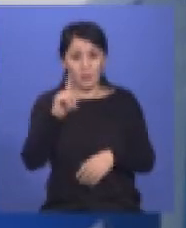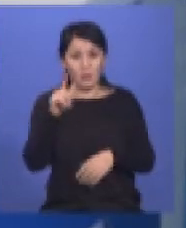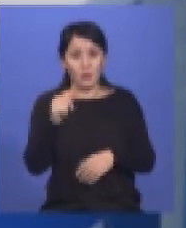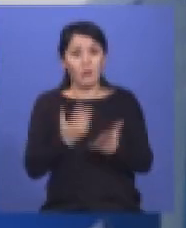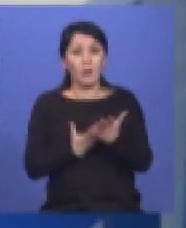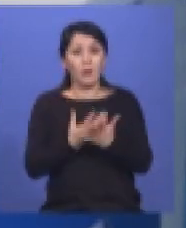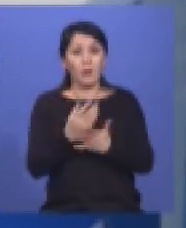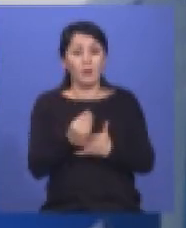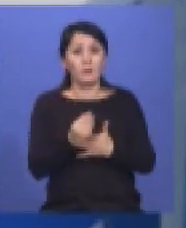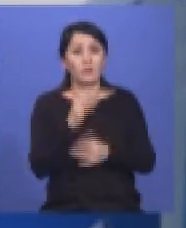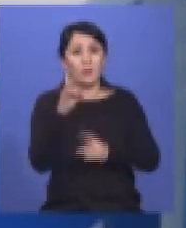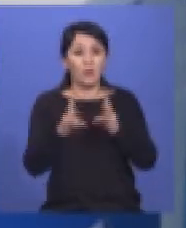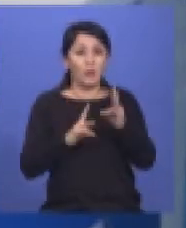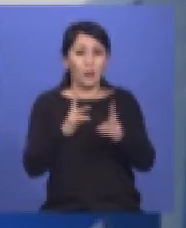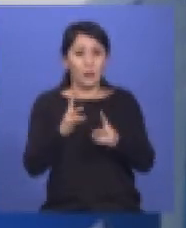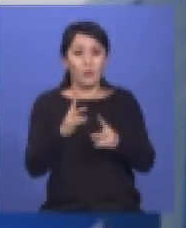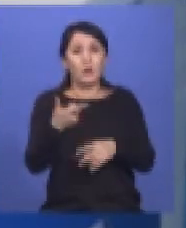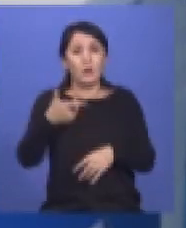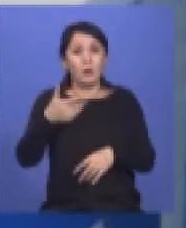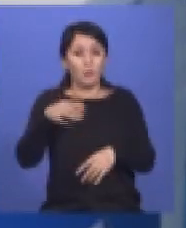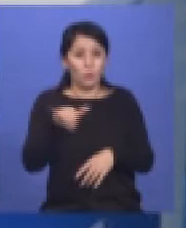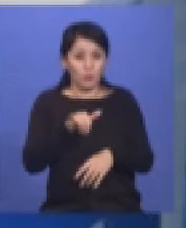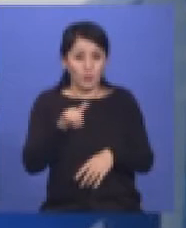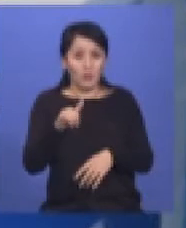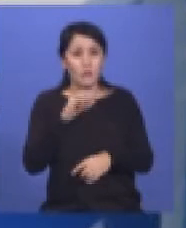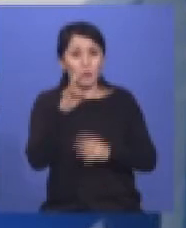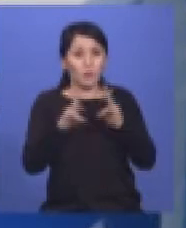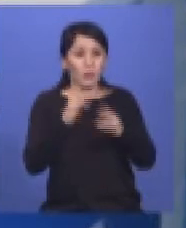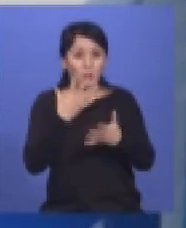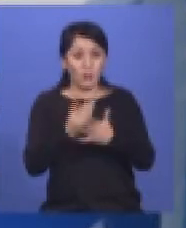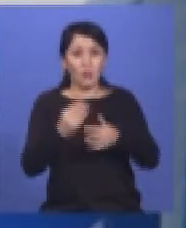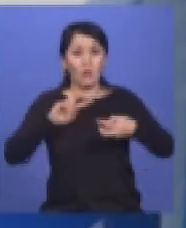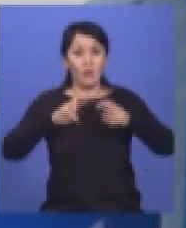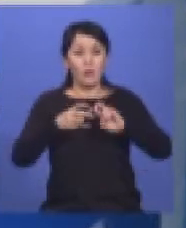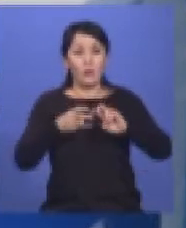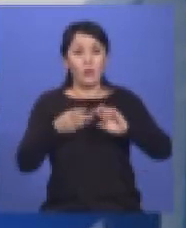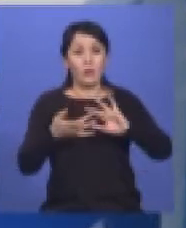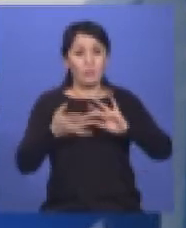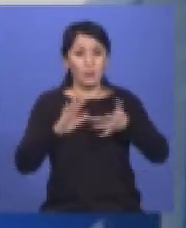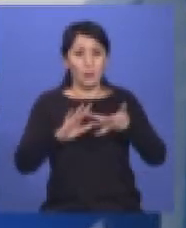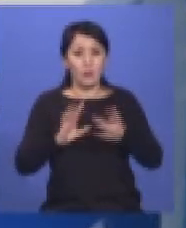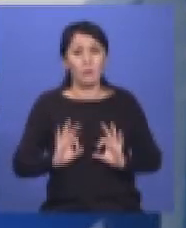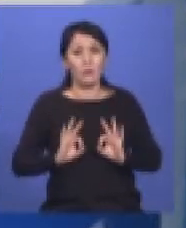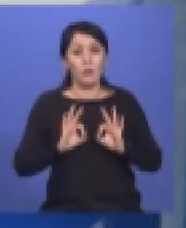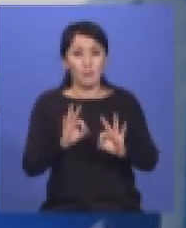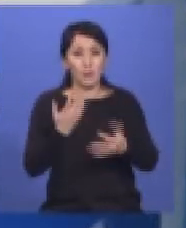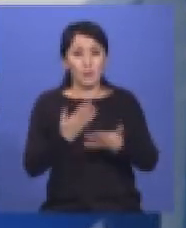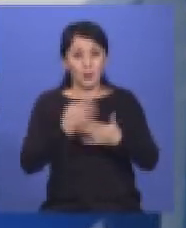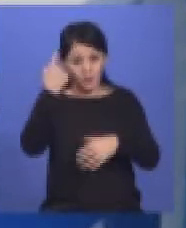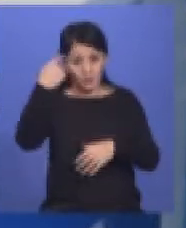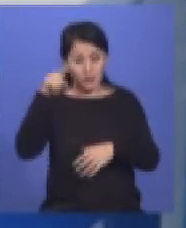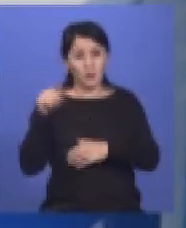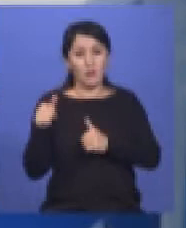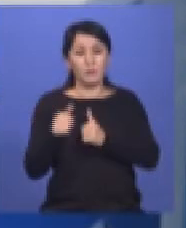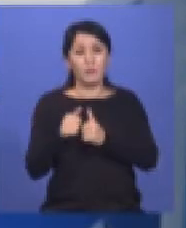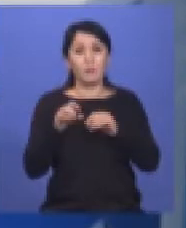төлеу үстінде. Азасы келген халық қайда жүгінерлерін білмей, өз мәселелерін әлеуметтік желілерде жариялап жатыр. Мәселенің